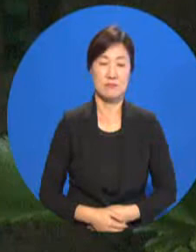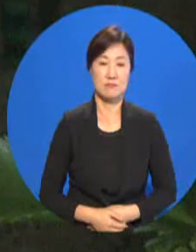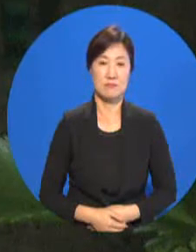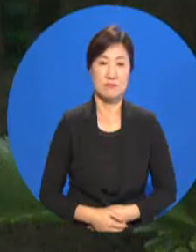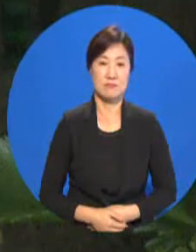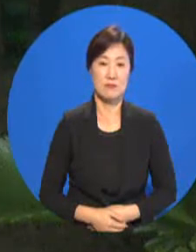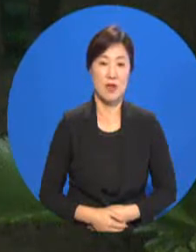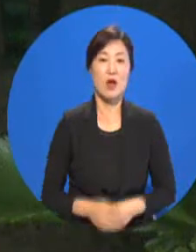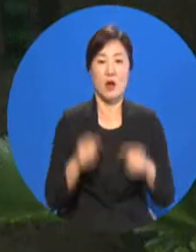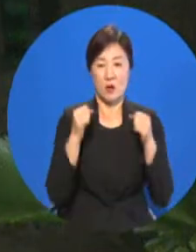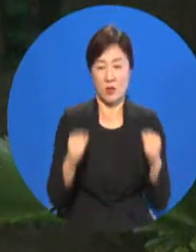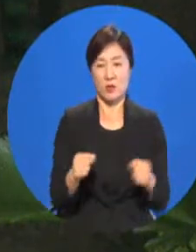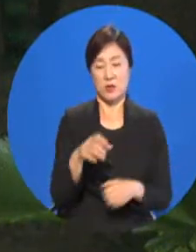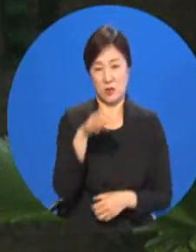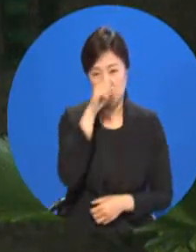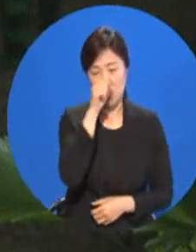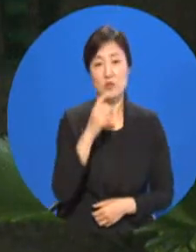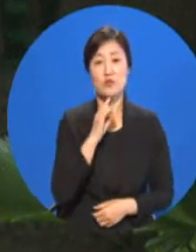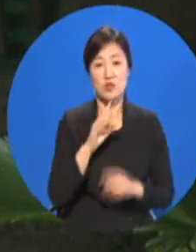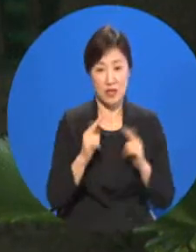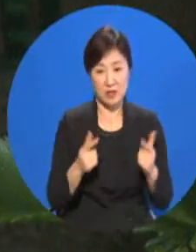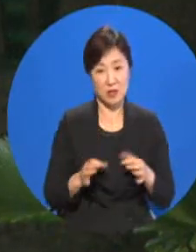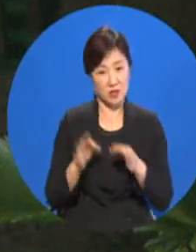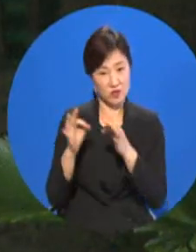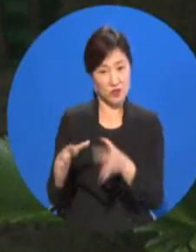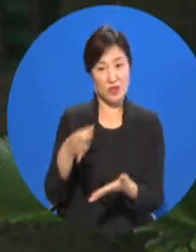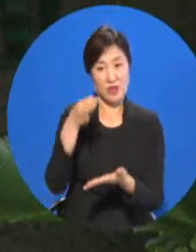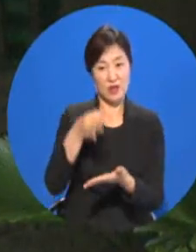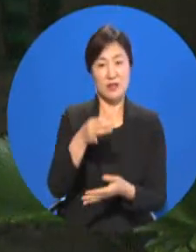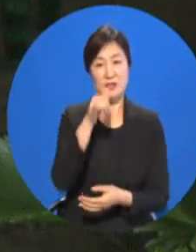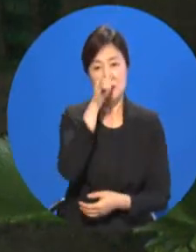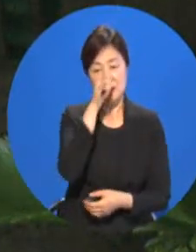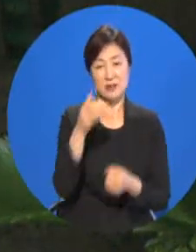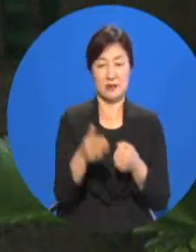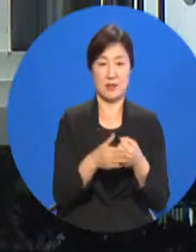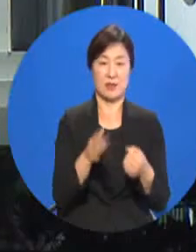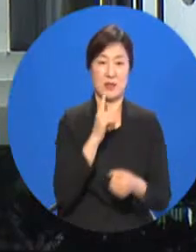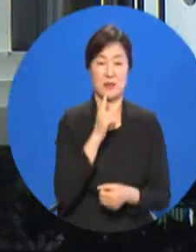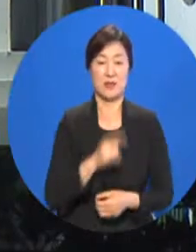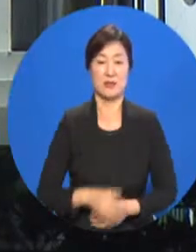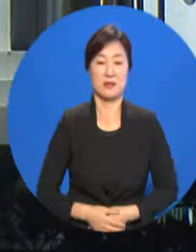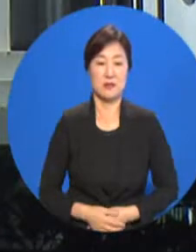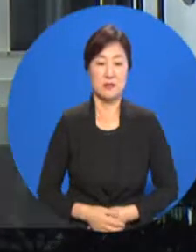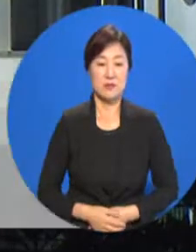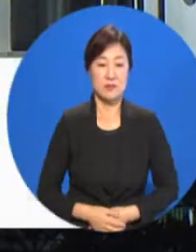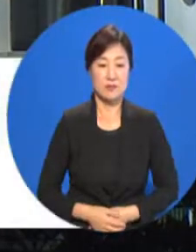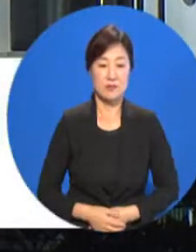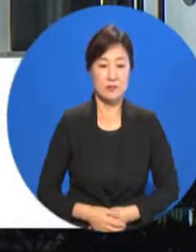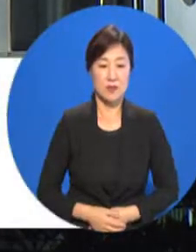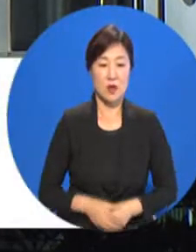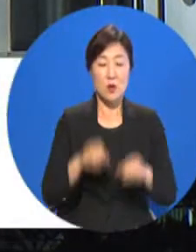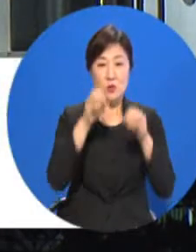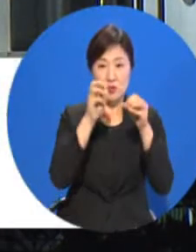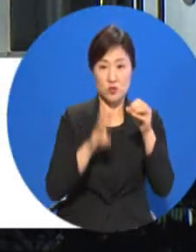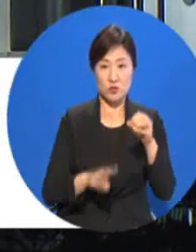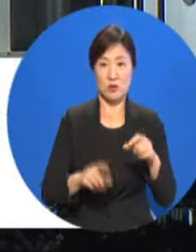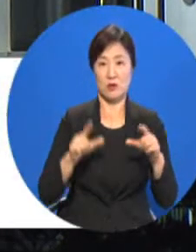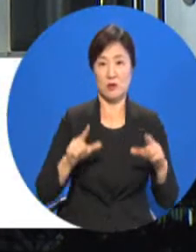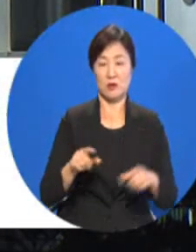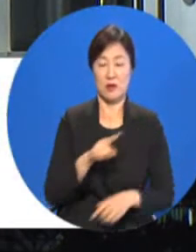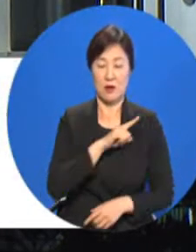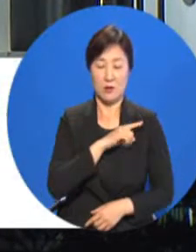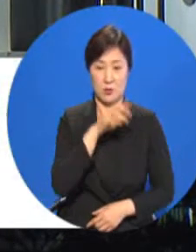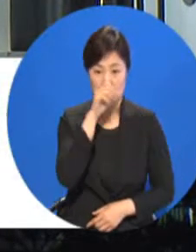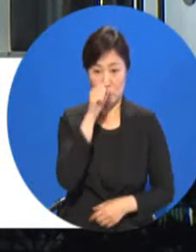남성은 거주하기도 좋을 뿐만 아니라 투자 가치도 있다고 털어놓습니다. 북촌이 지금 가장 좋은 지역이잖아요. 이